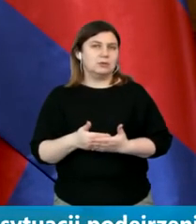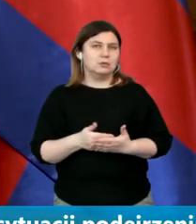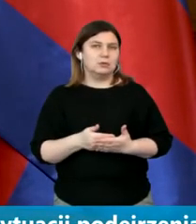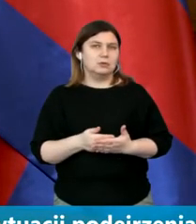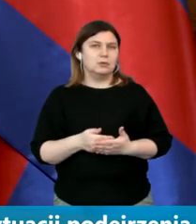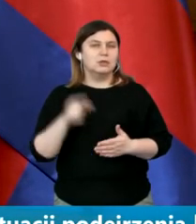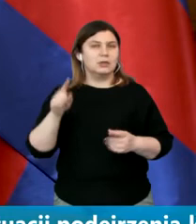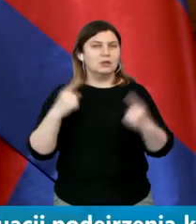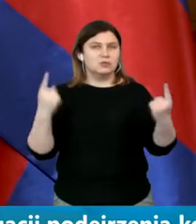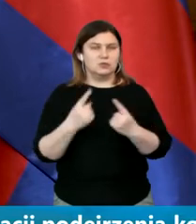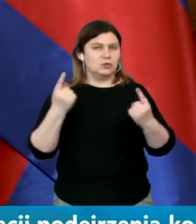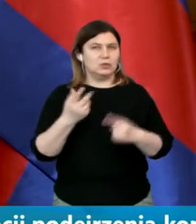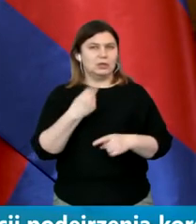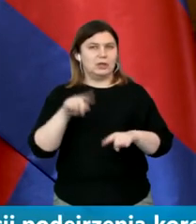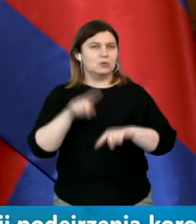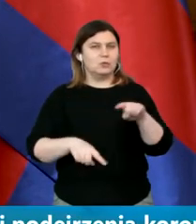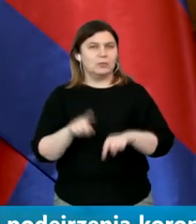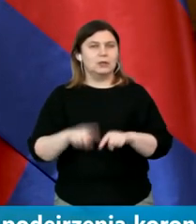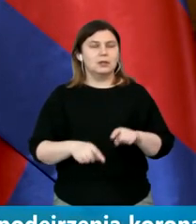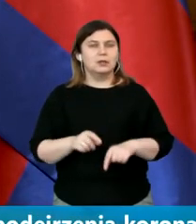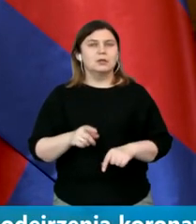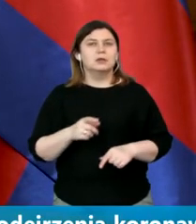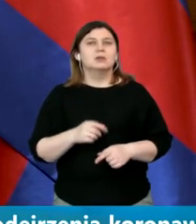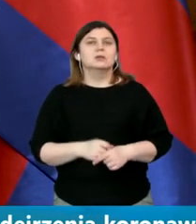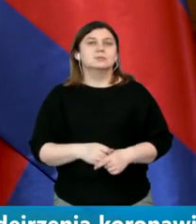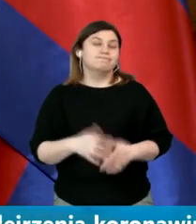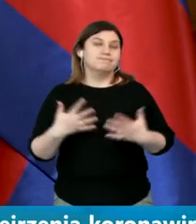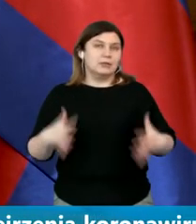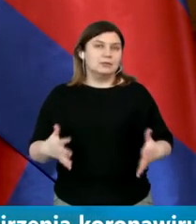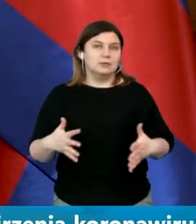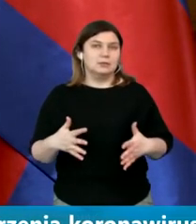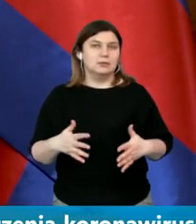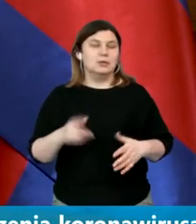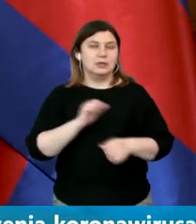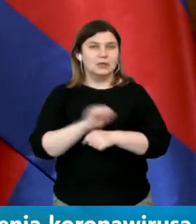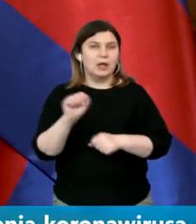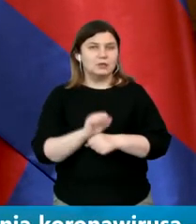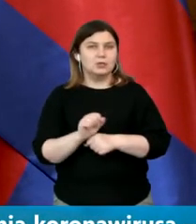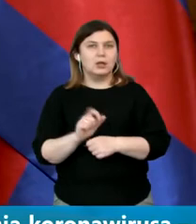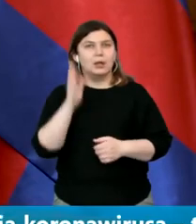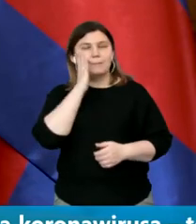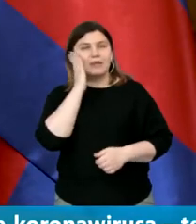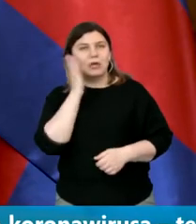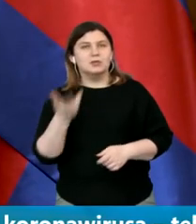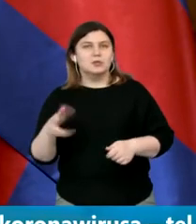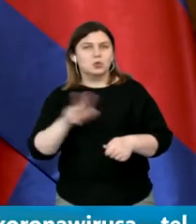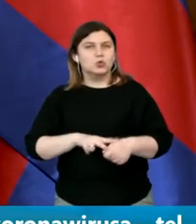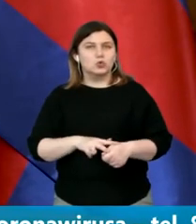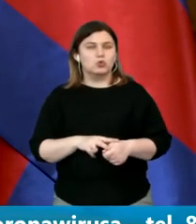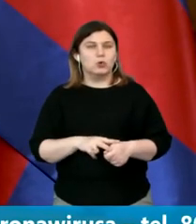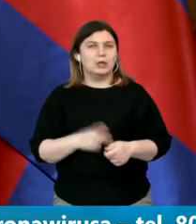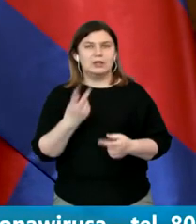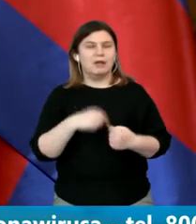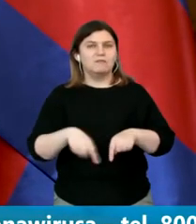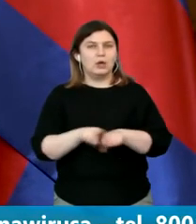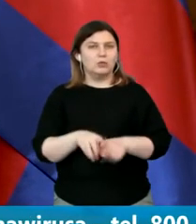ta sytuacja rzeczywiście jest nienormalna, natomiast no niestety zdarzają się też lokatorzy, którzy nie wykonują